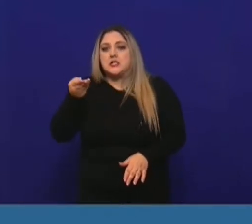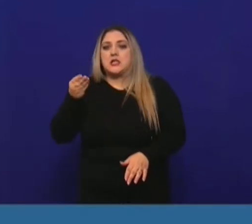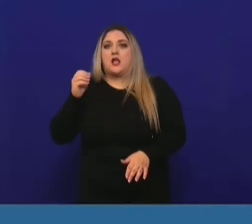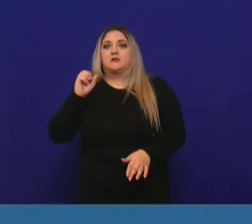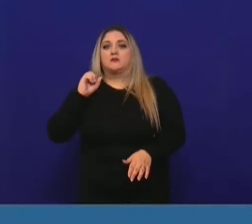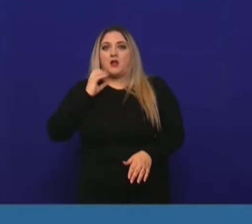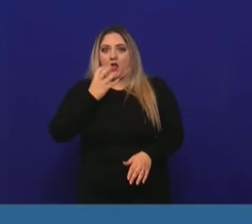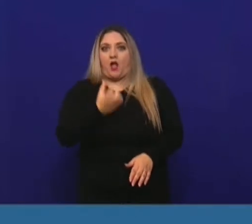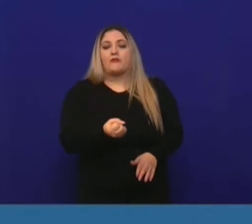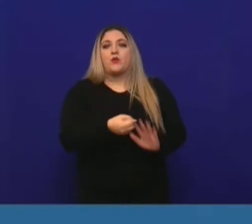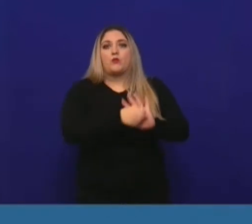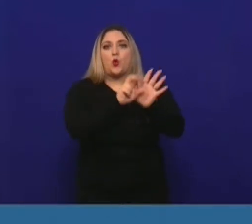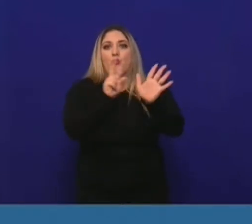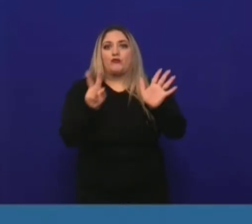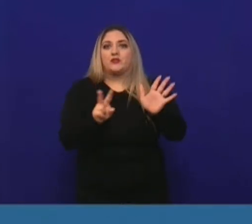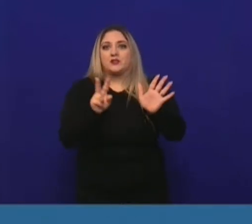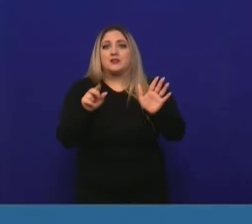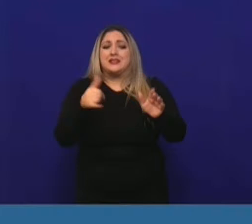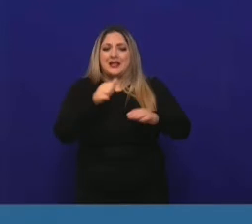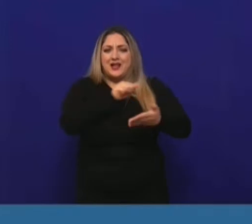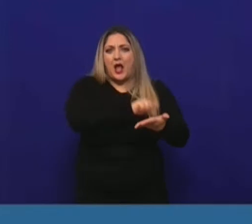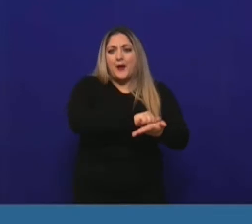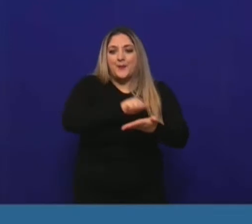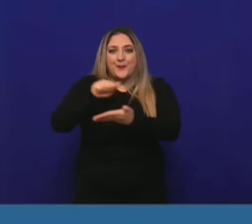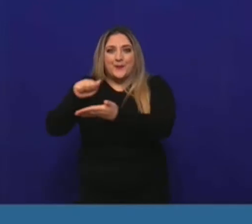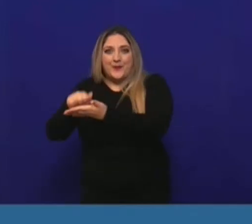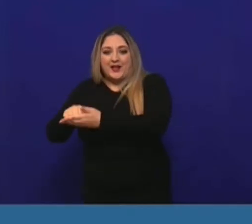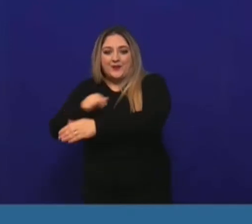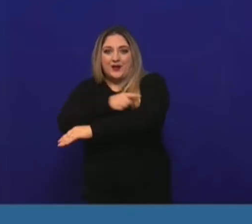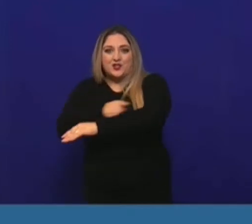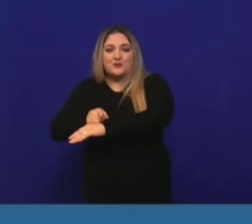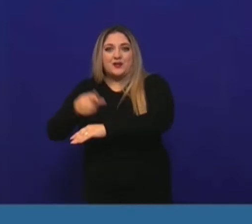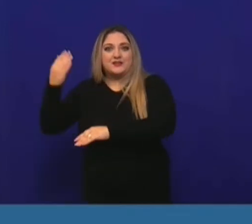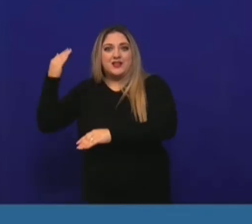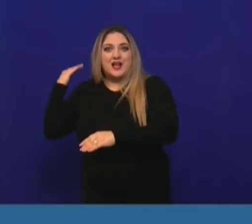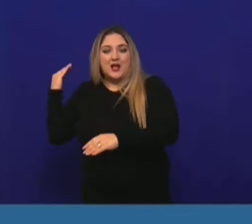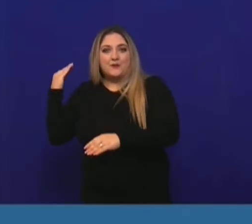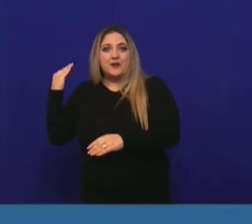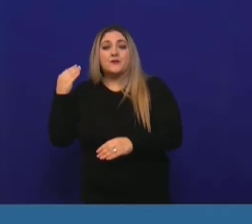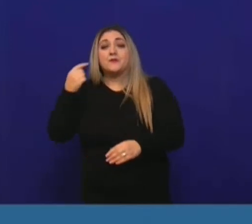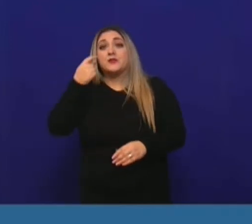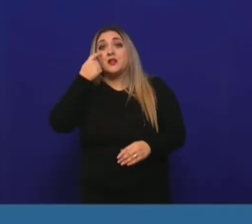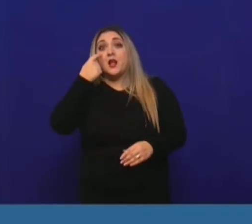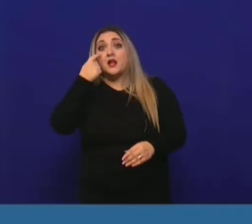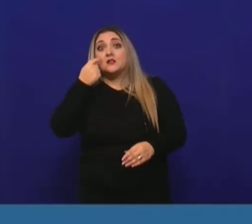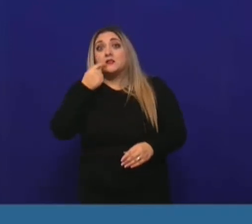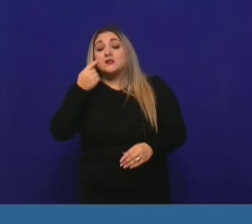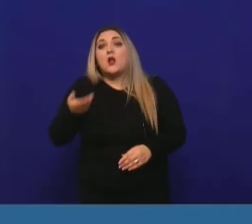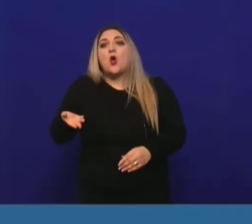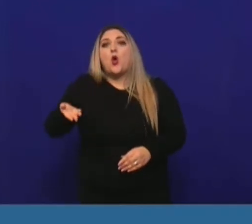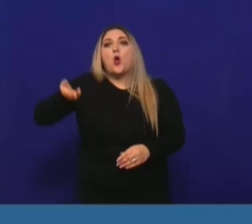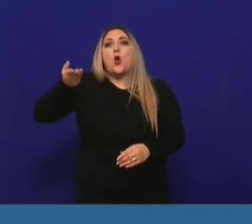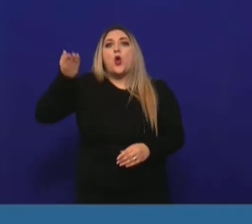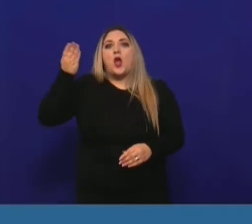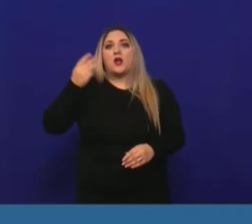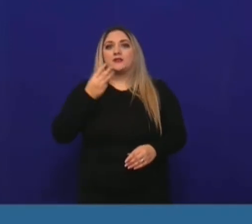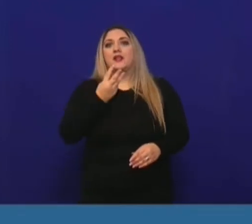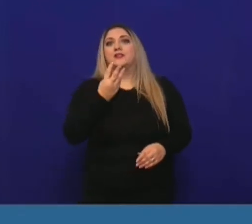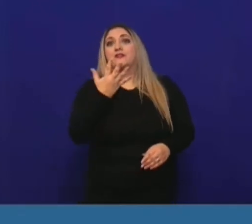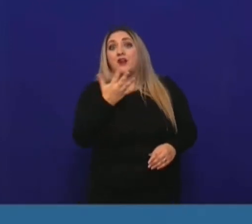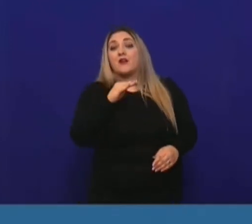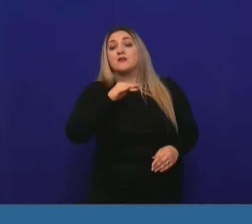inqablu mal-ġimgħa ta' qabel, naraw li kien hemm żieda f'dik l-età ta' bejn 35 u 44 u qegħdin naraw ukoll naqra